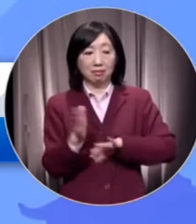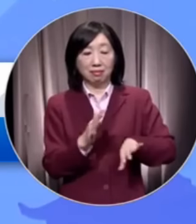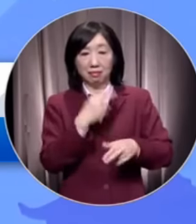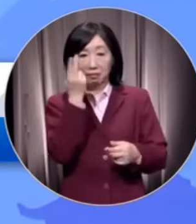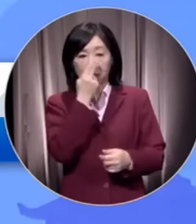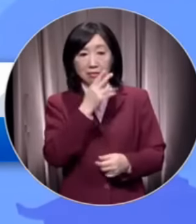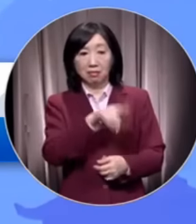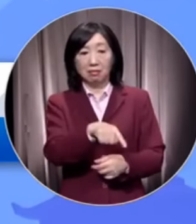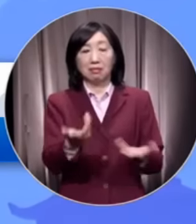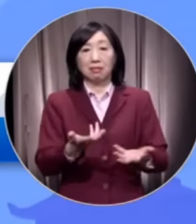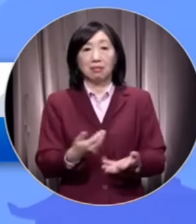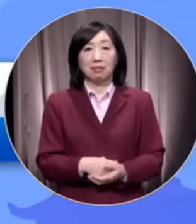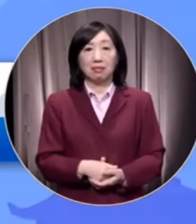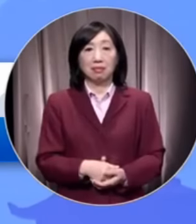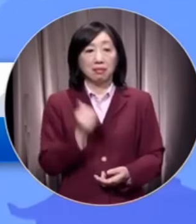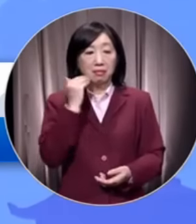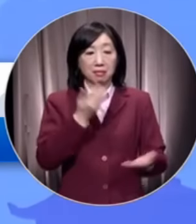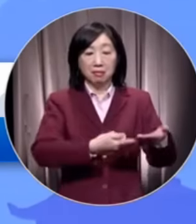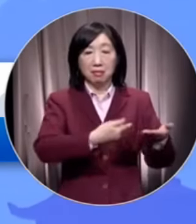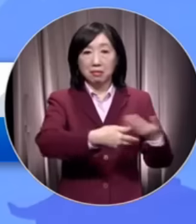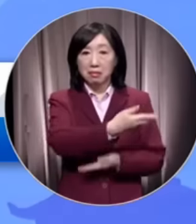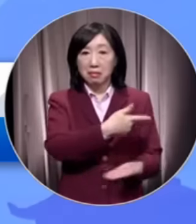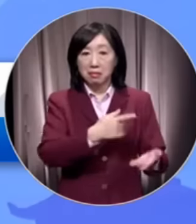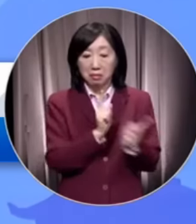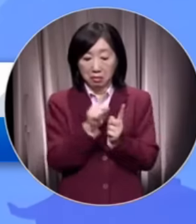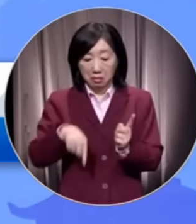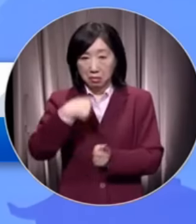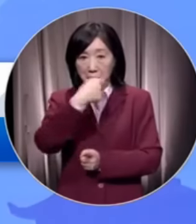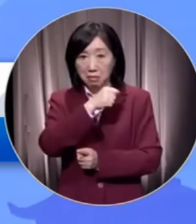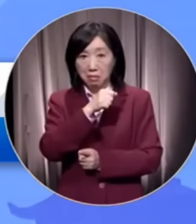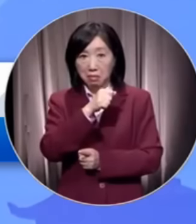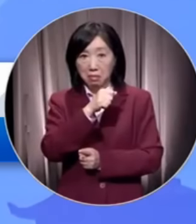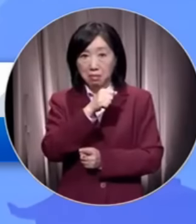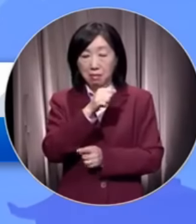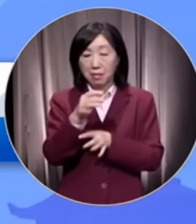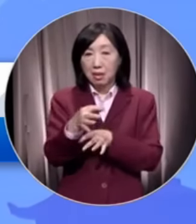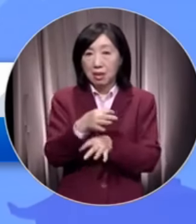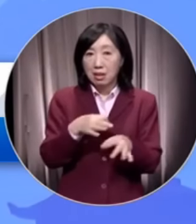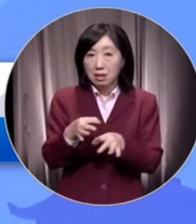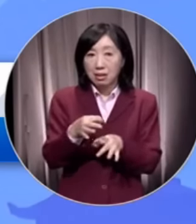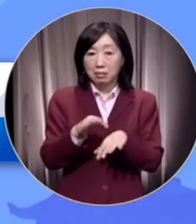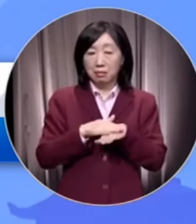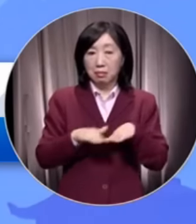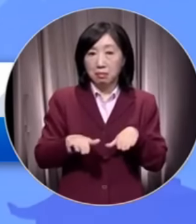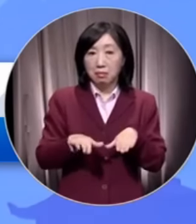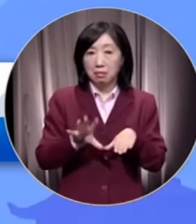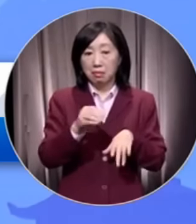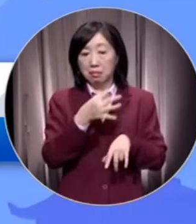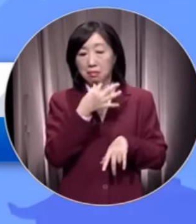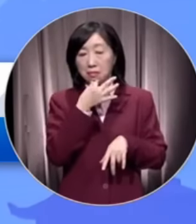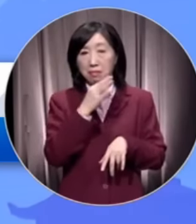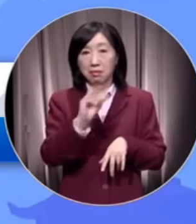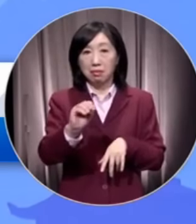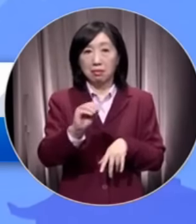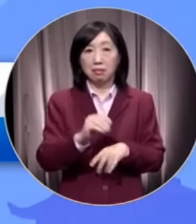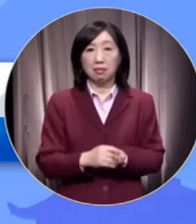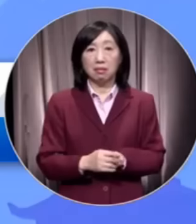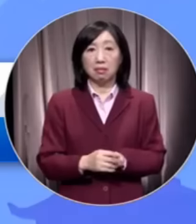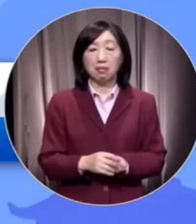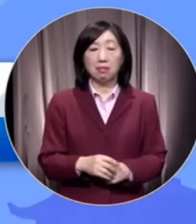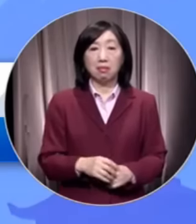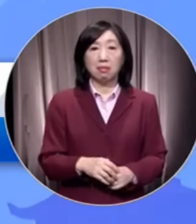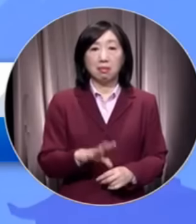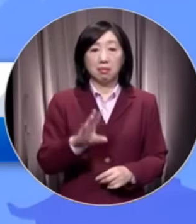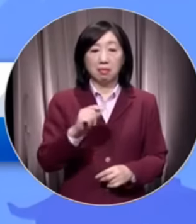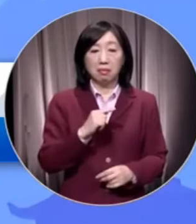望在这个交往的过程中所产生对台湾的经济、对台湾的安全的这一些风险呢，我们有一个好的国